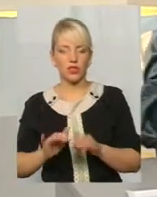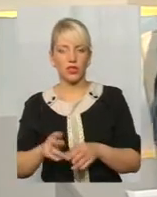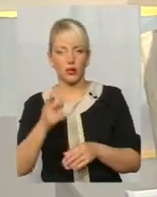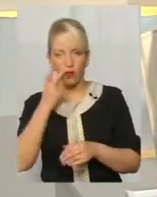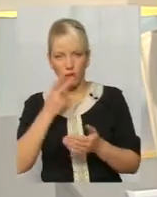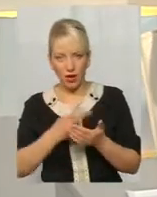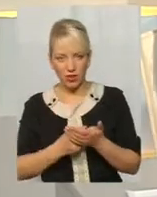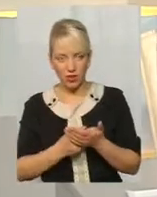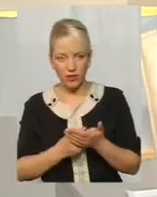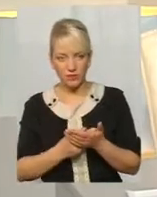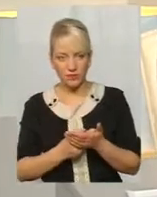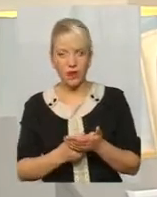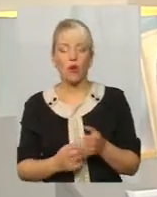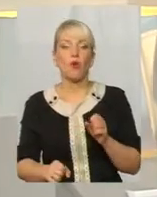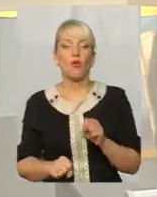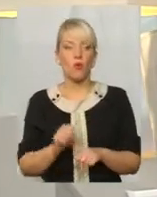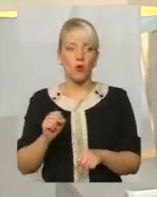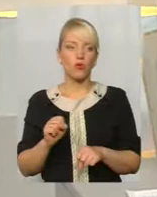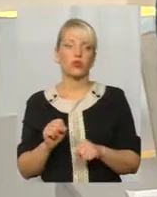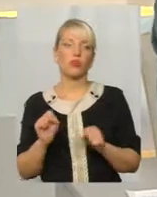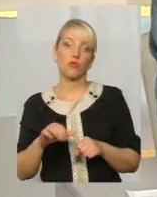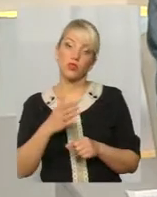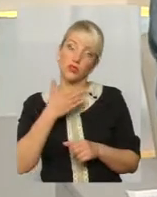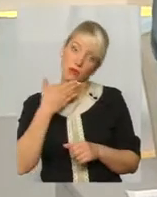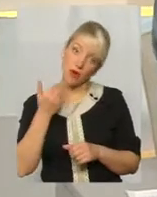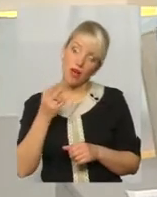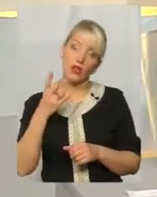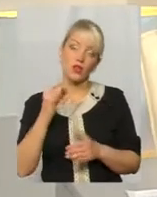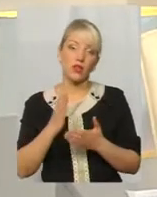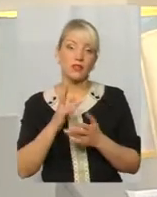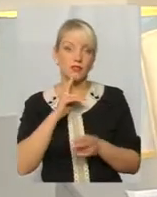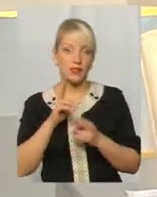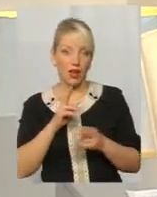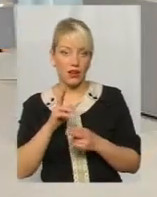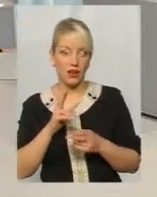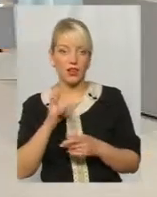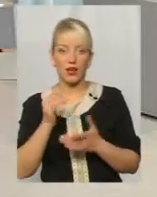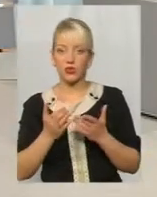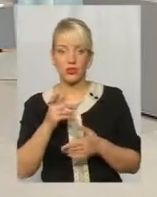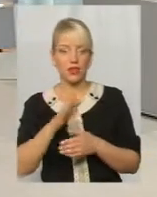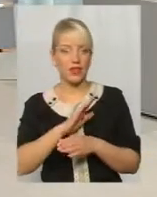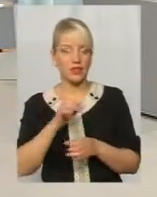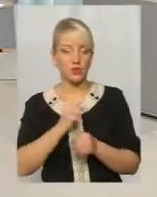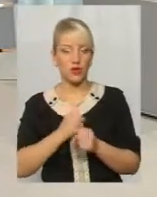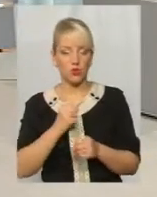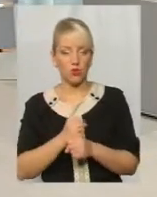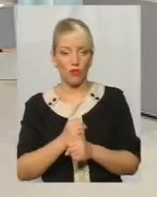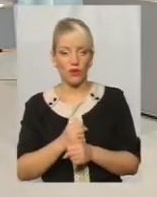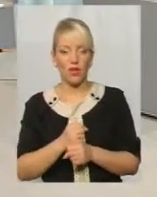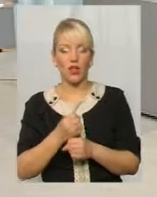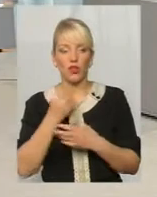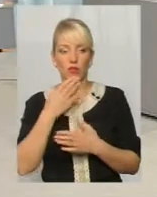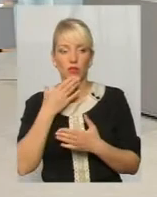побачили порушення, можливо, його і нема, але є скарга, якщо ти не спрацював добре